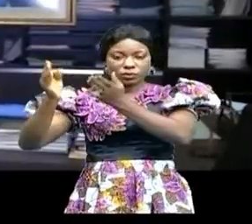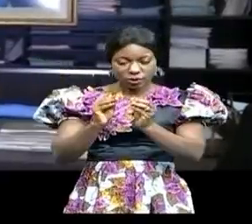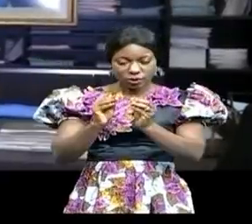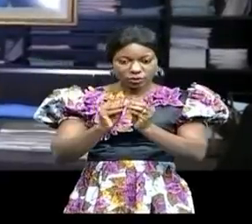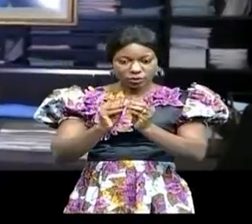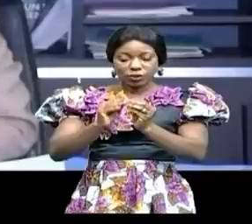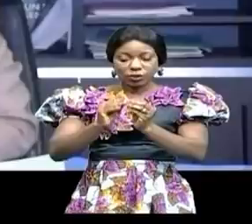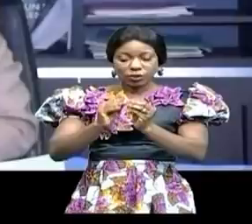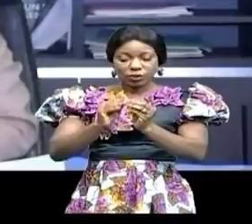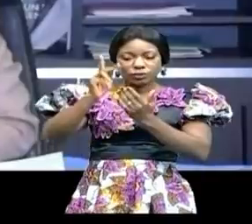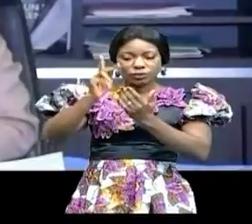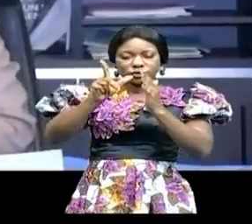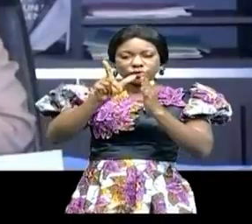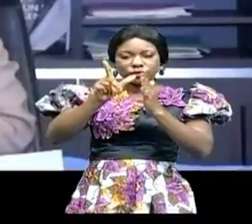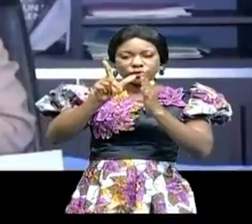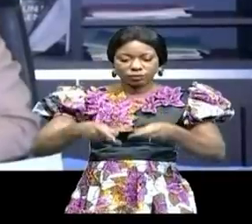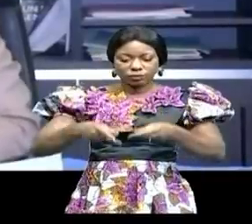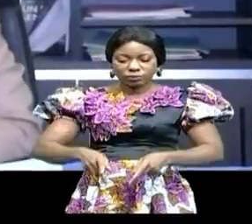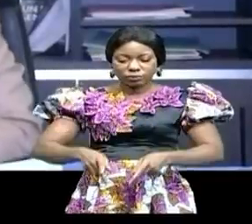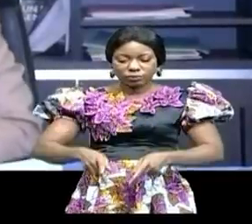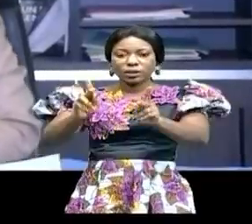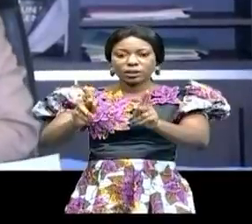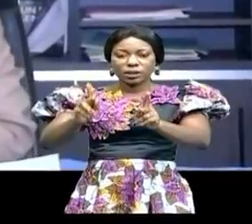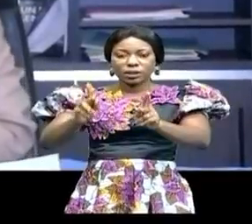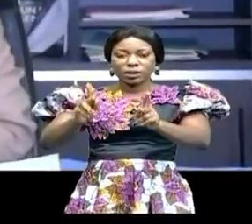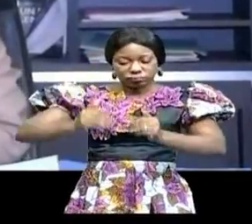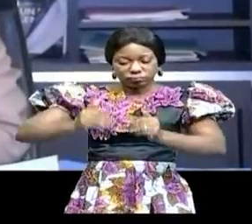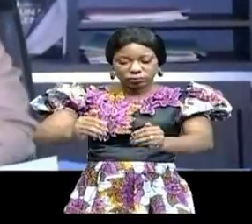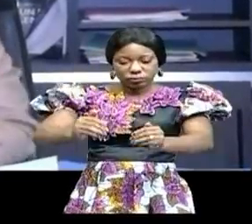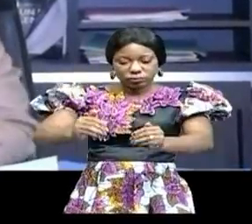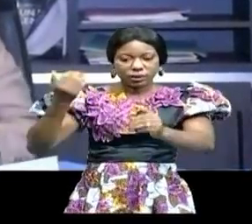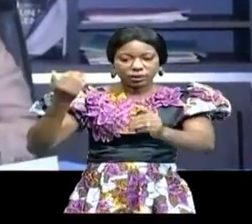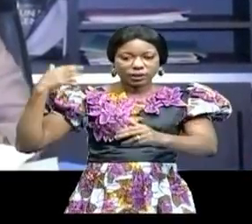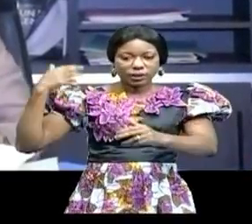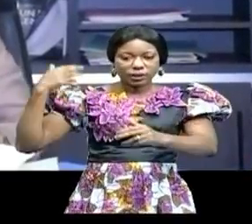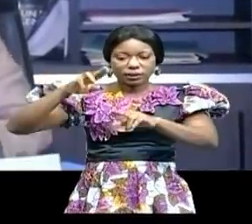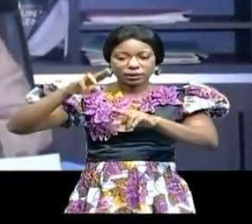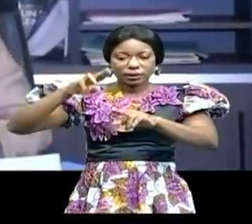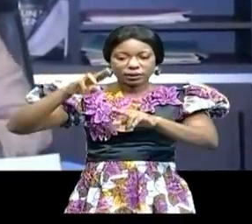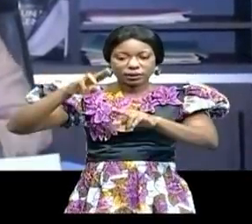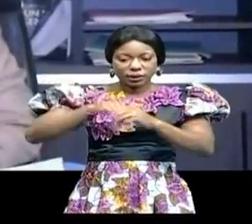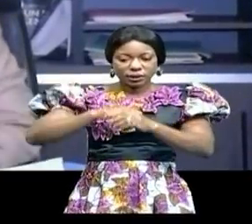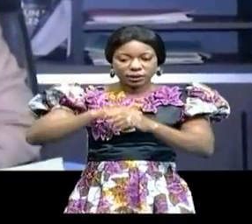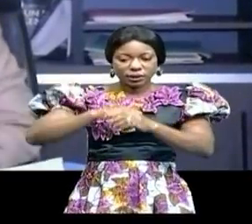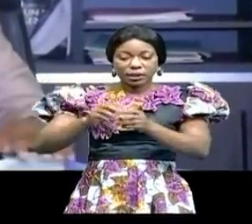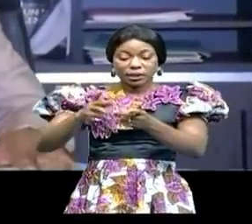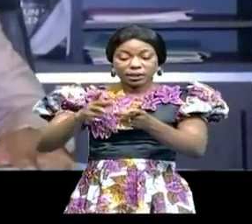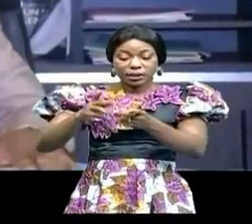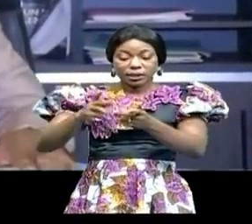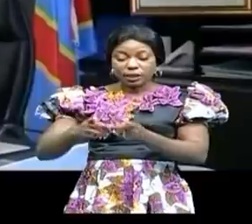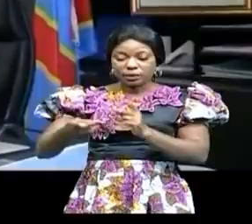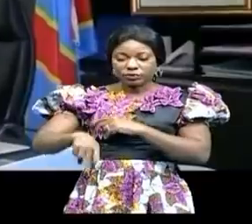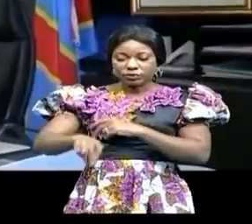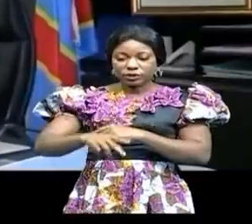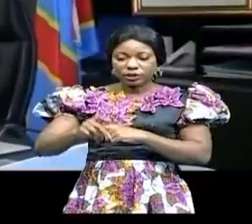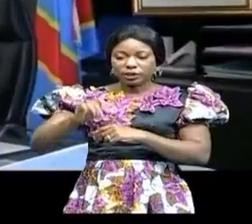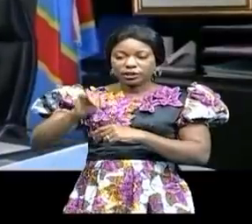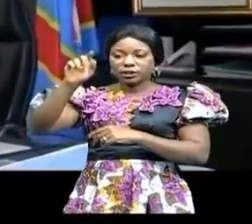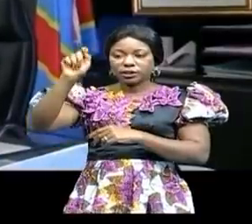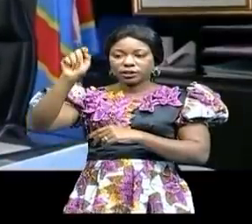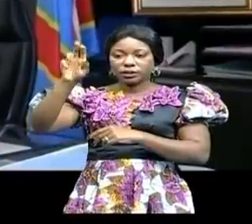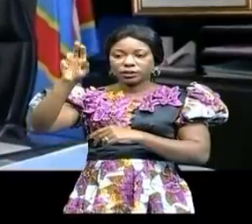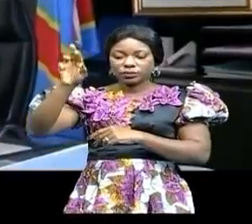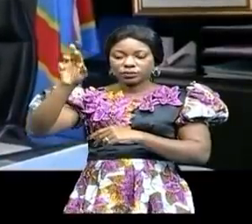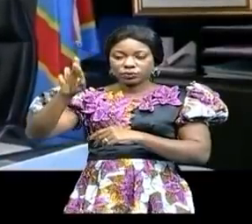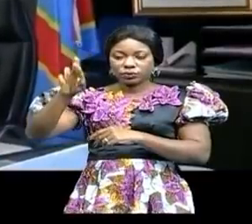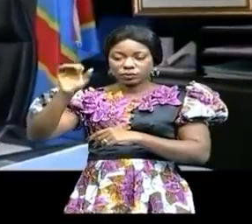portant autorisation de la prorogation de l'État de siège dans les provinces de Litori et du Nord Kivu pour une période de 15